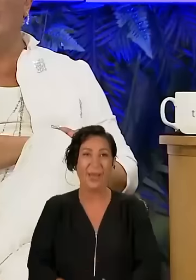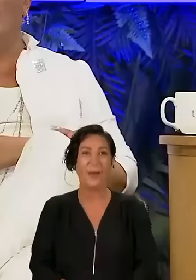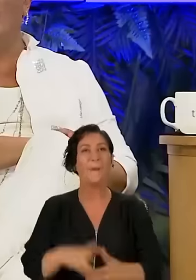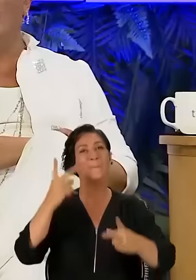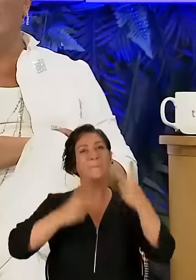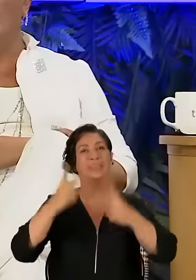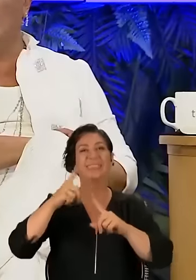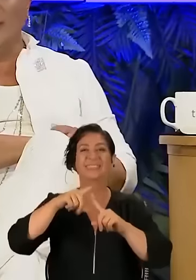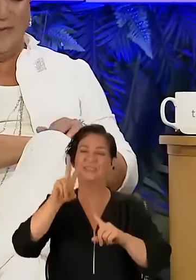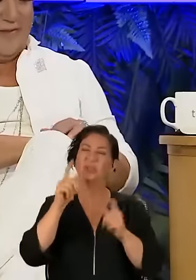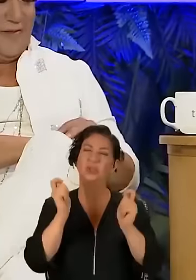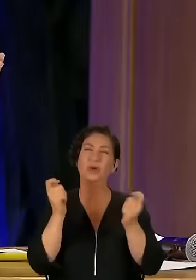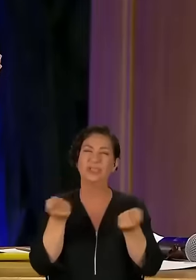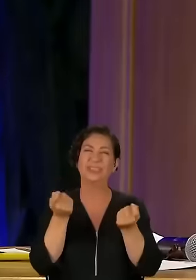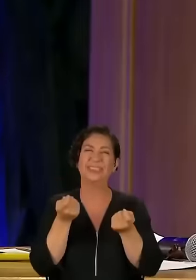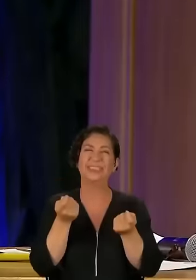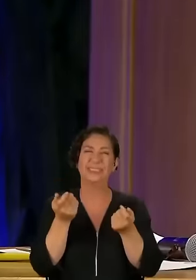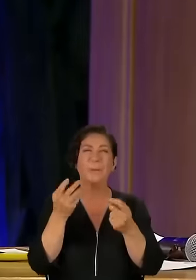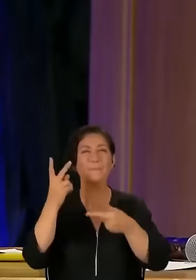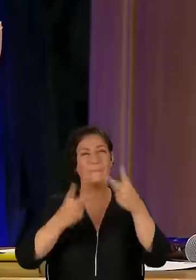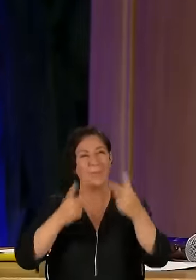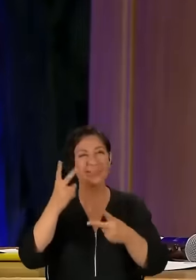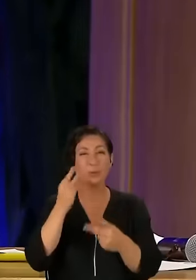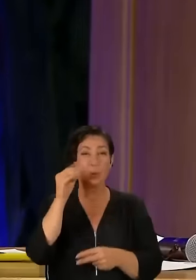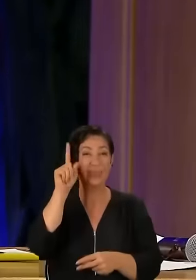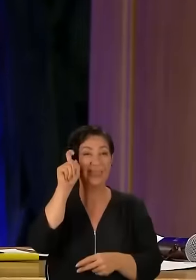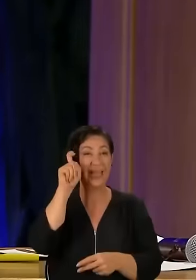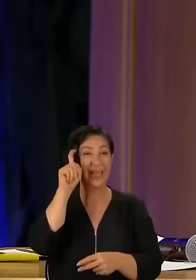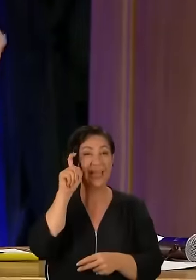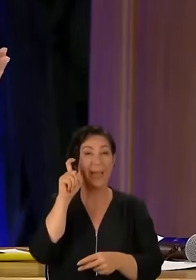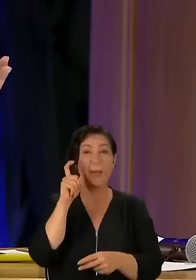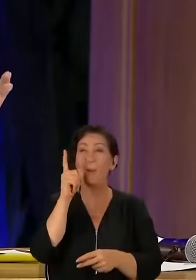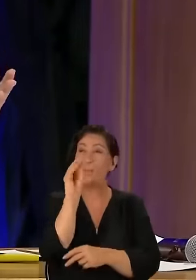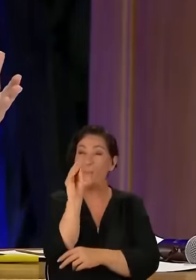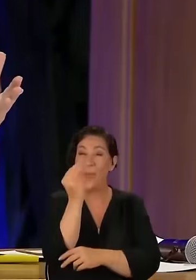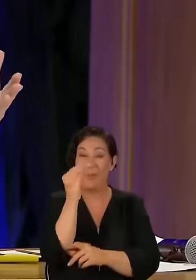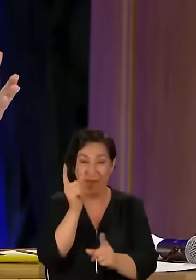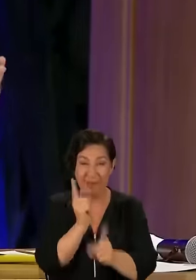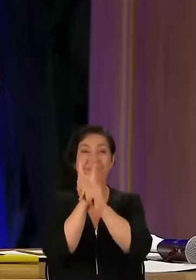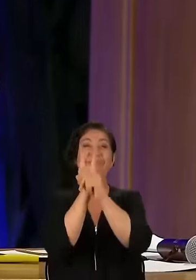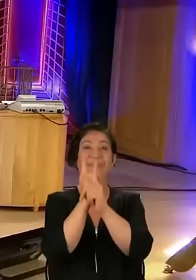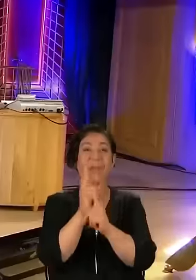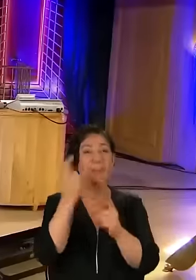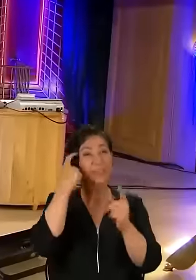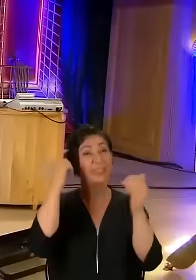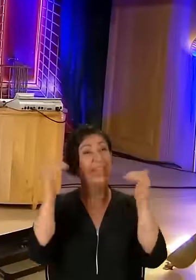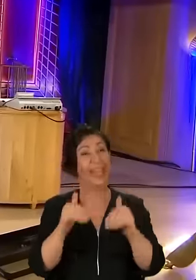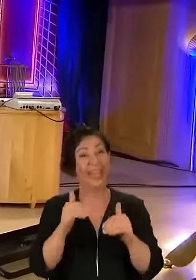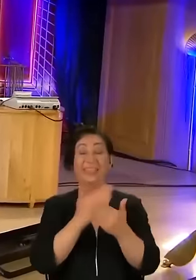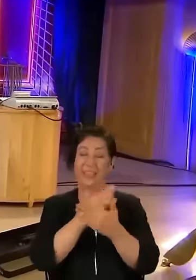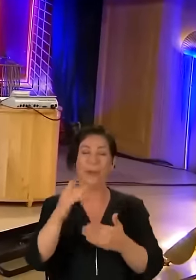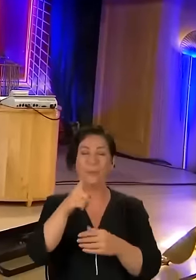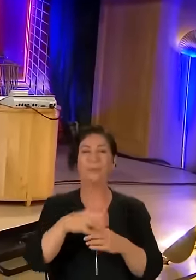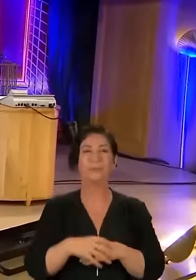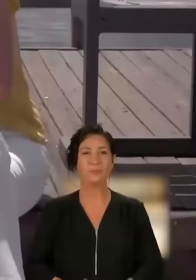Bazen bu televizyonculuk zor bir şeydir işte böyle. Bazen çok zeki bir bebeğe rastlarsın. Başına bunlar gelir. Devam.